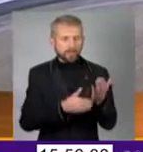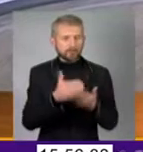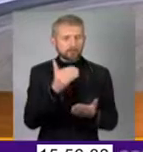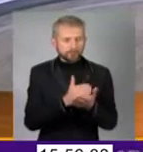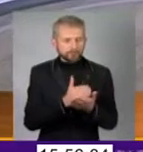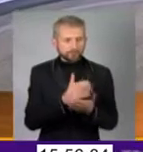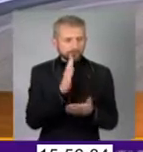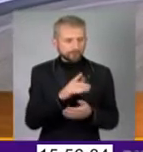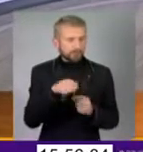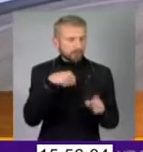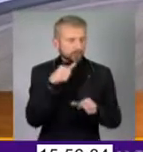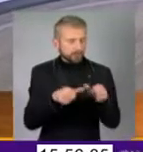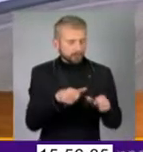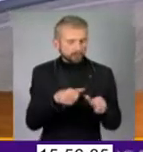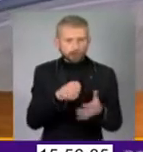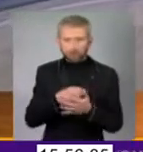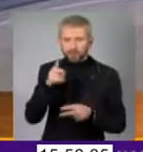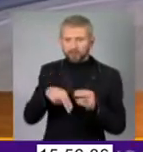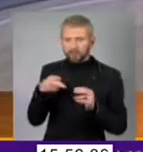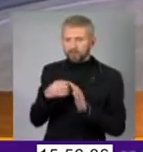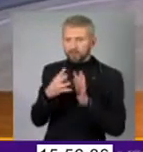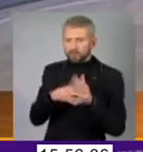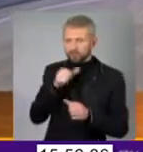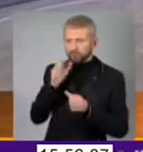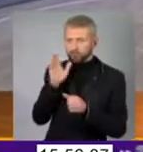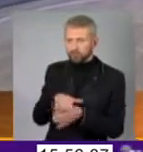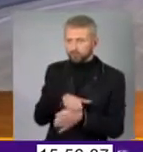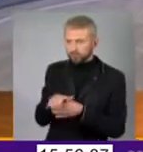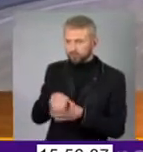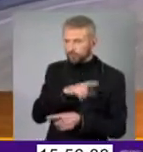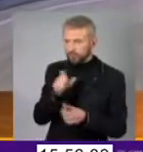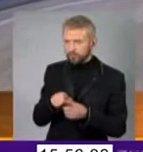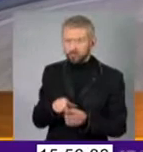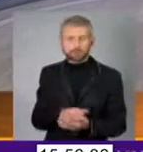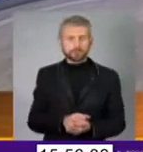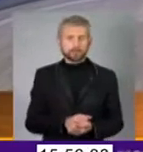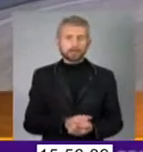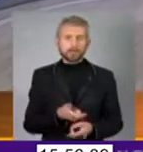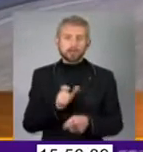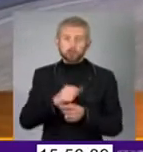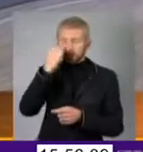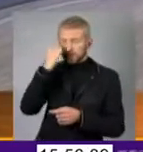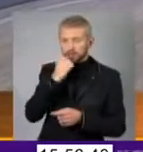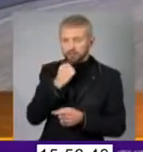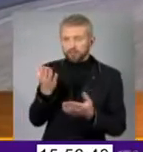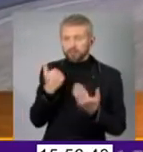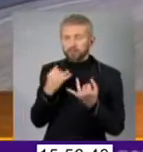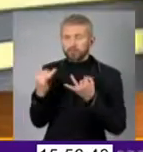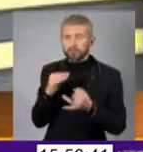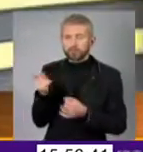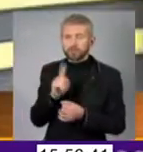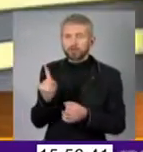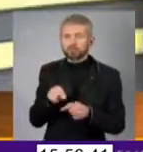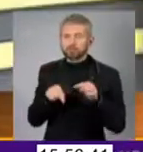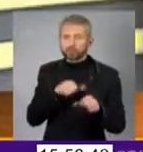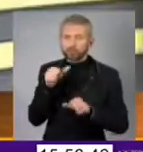рік. І все до кінця 2019 року повністю все це буде завершено. Так, пане Вадиме, дуже дякую. Давайте поговоримо про те, що ж